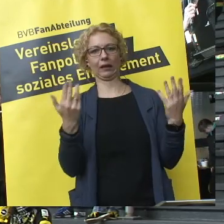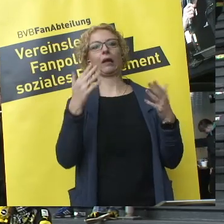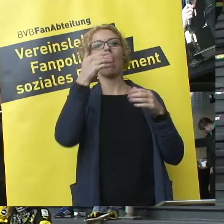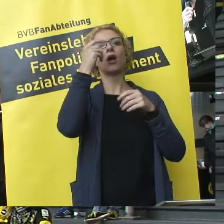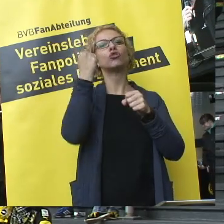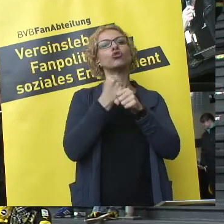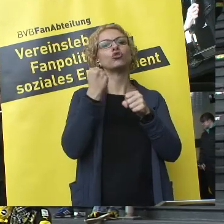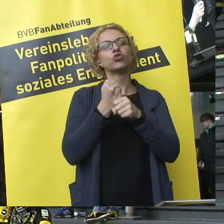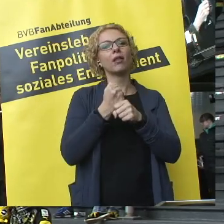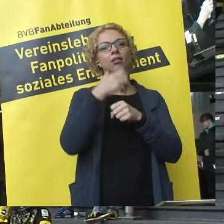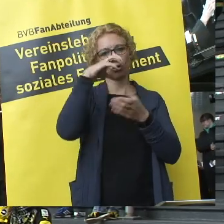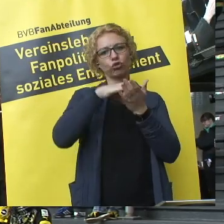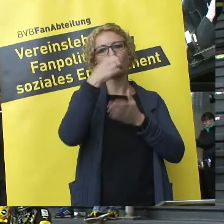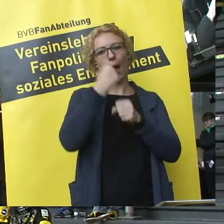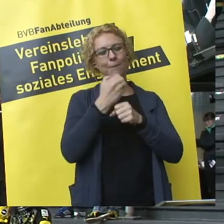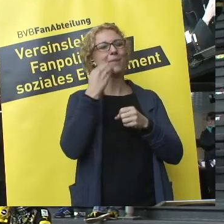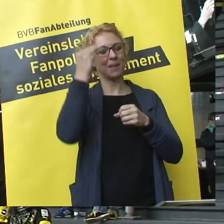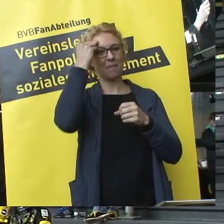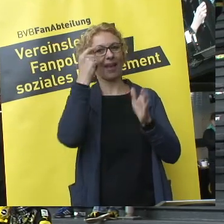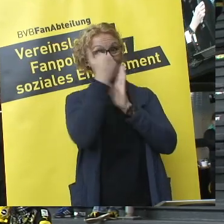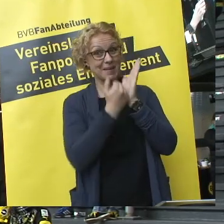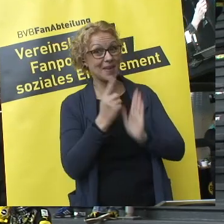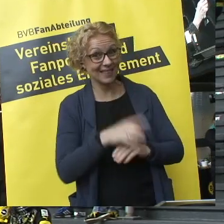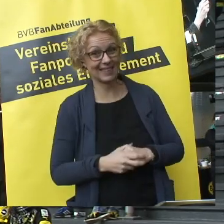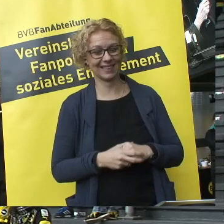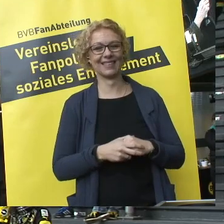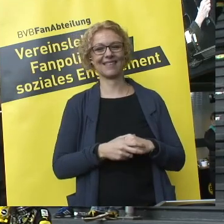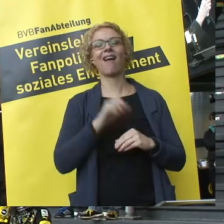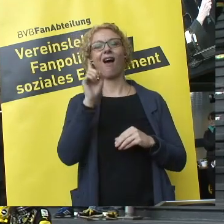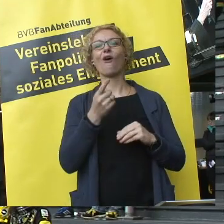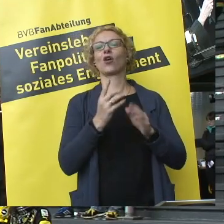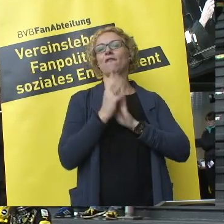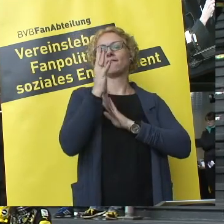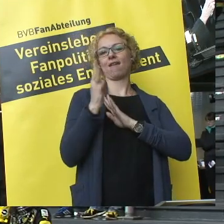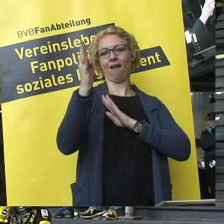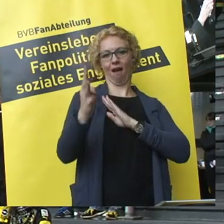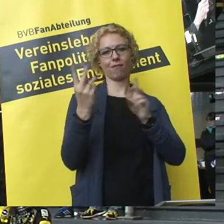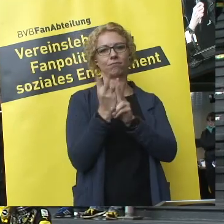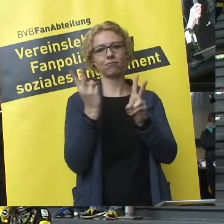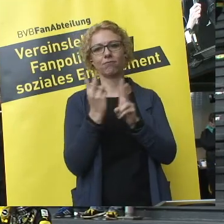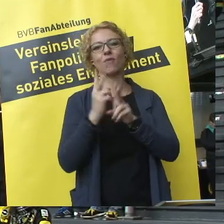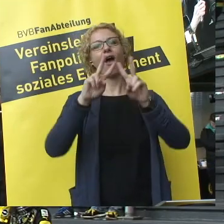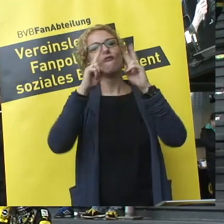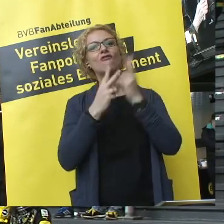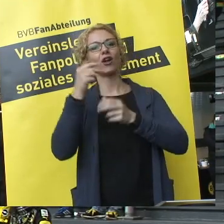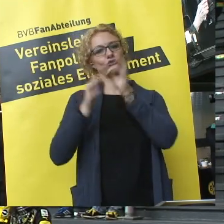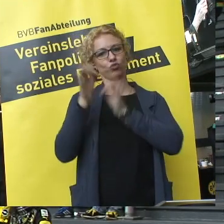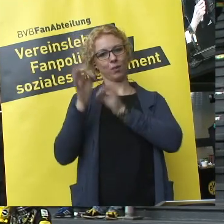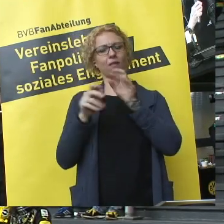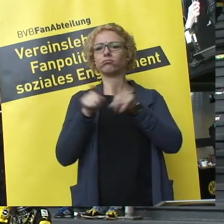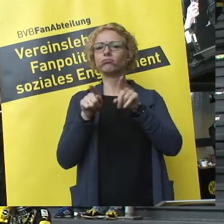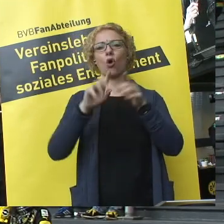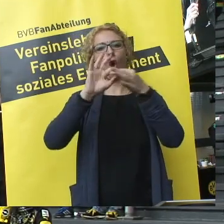Hamm los, also bitte den Termin vormerken. Und alle 4 Jahre finden Weltspiele statt, genau wie bei der Olympiade.